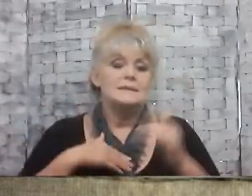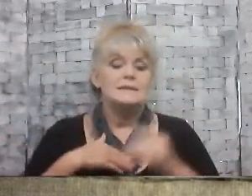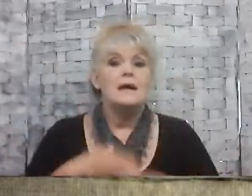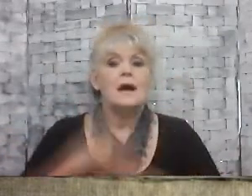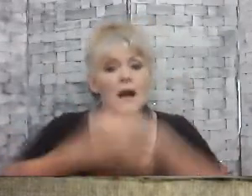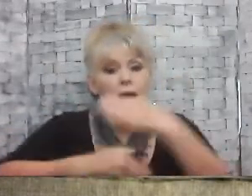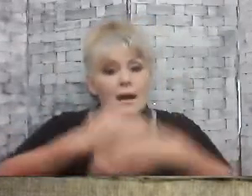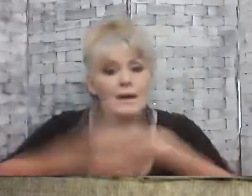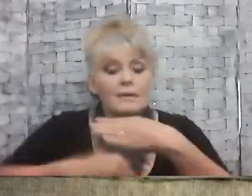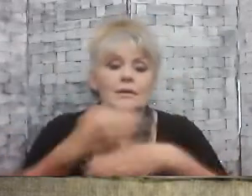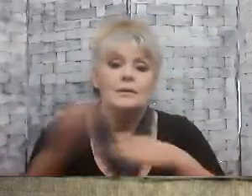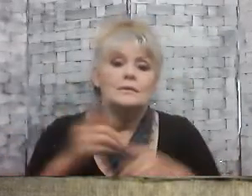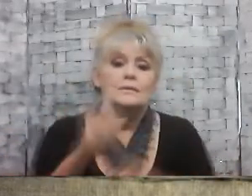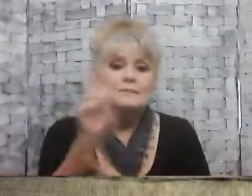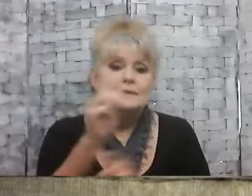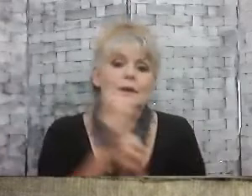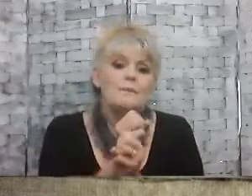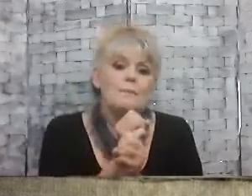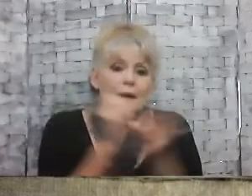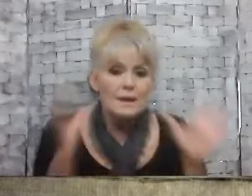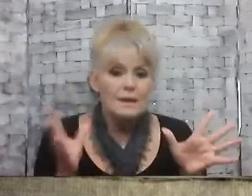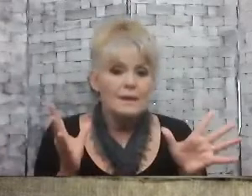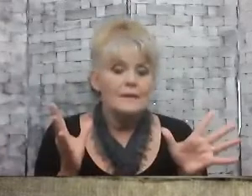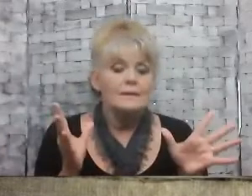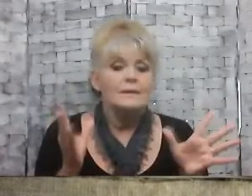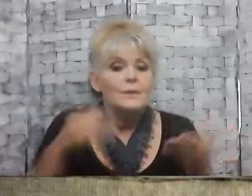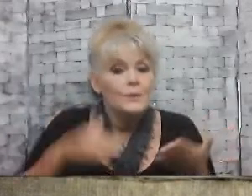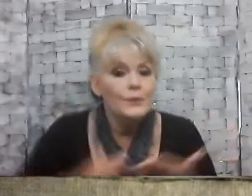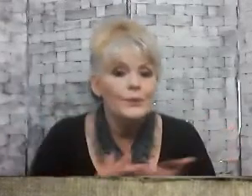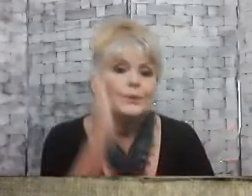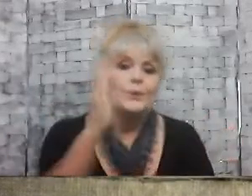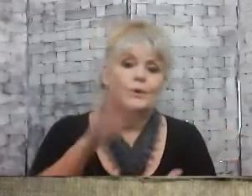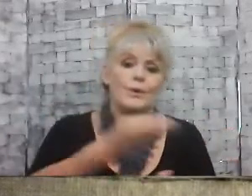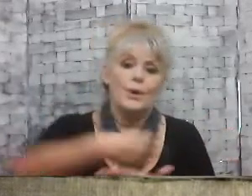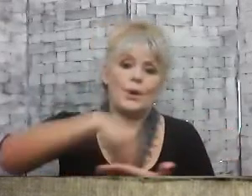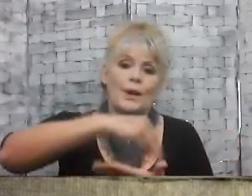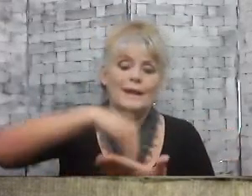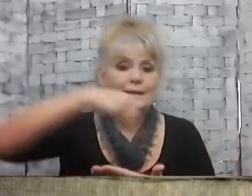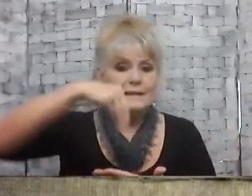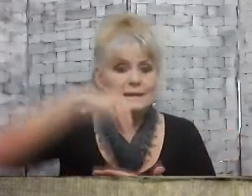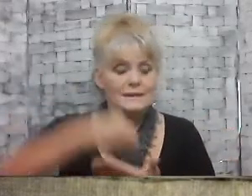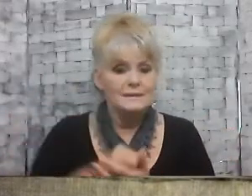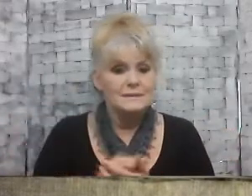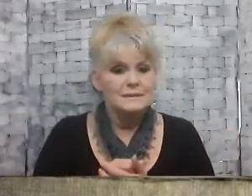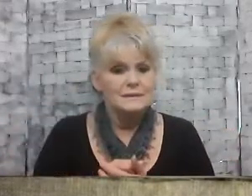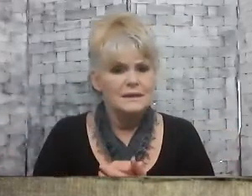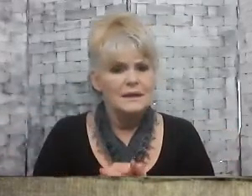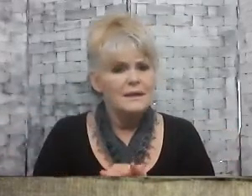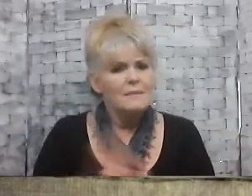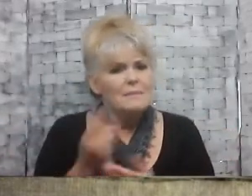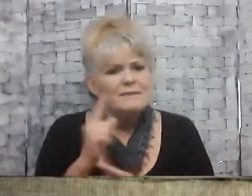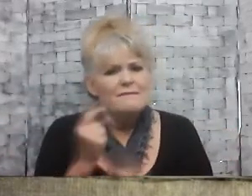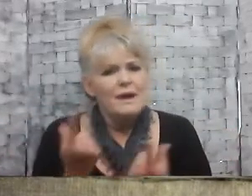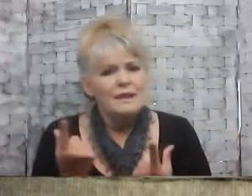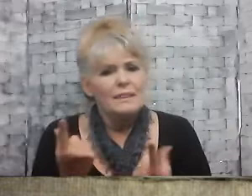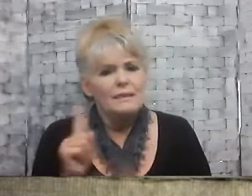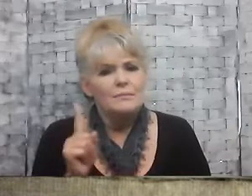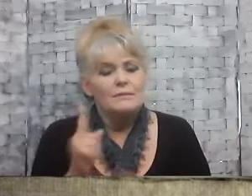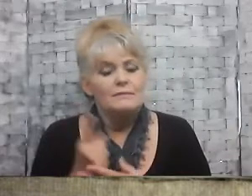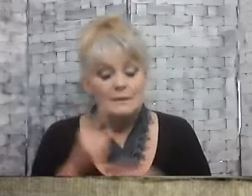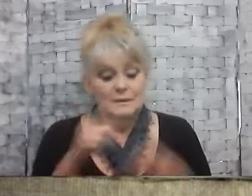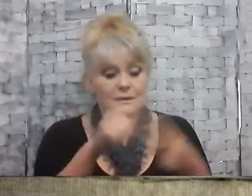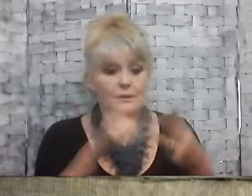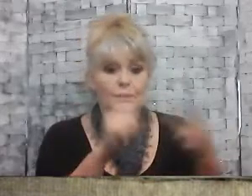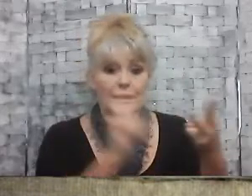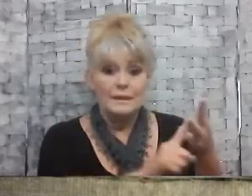nou aangaan met wat hy begin het, deur die Heilige Gees. Baie belangrike tema. En waarmee gaan